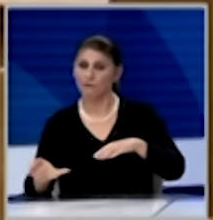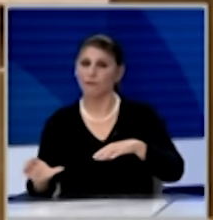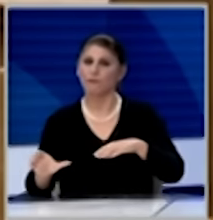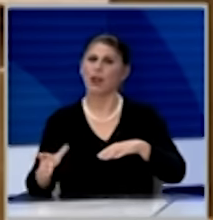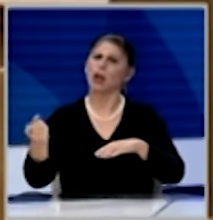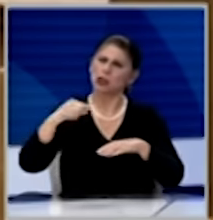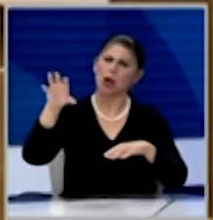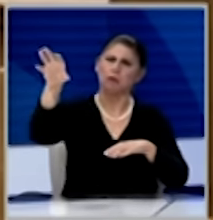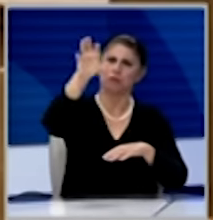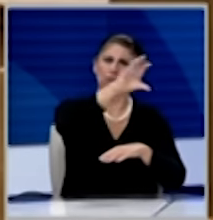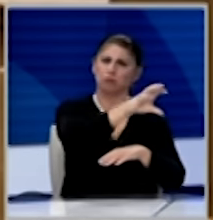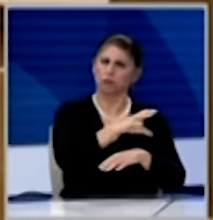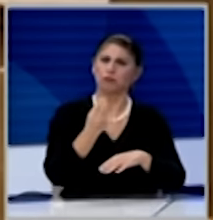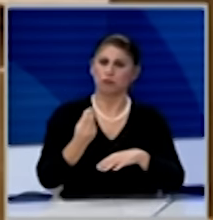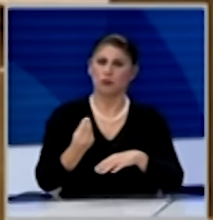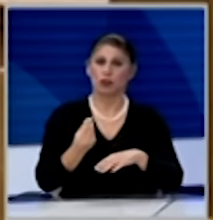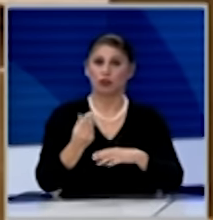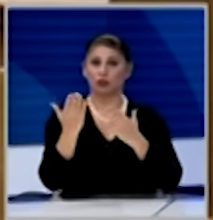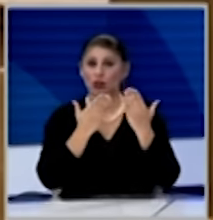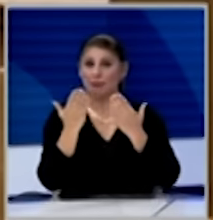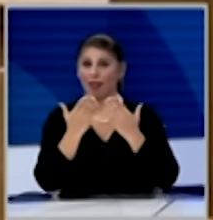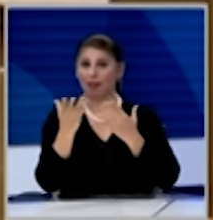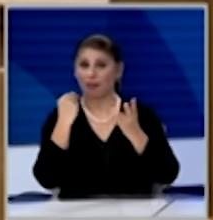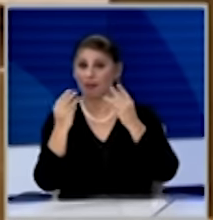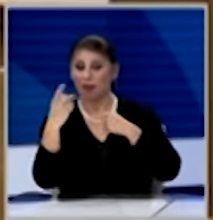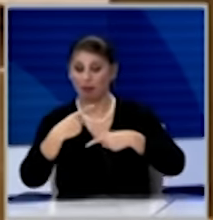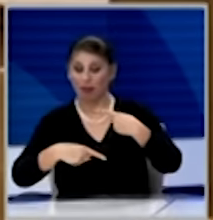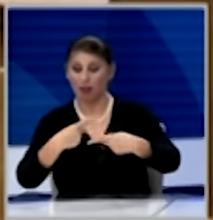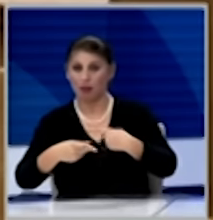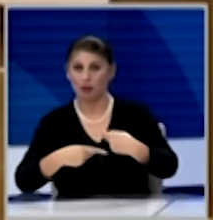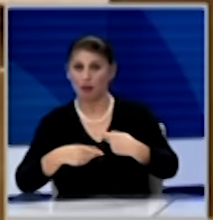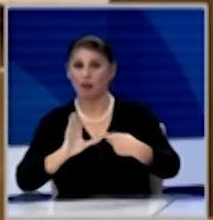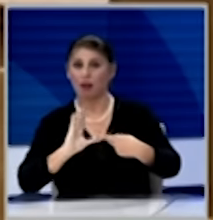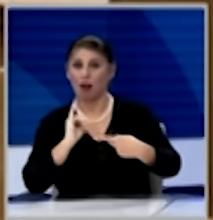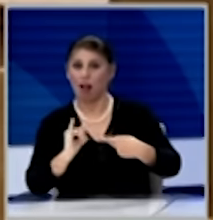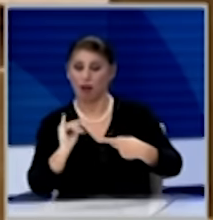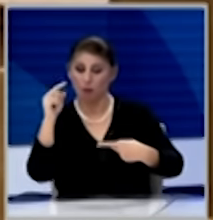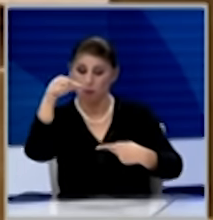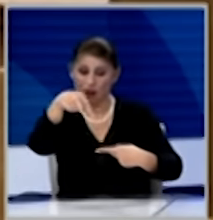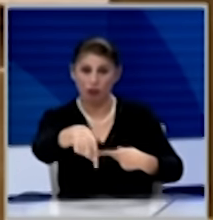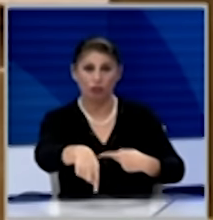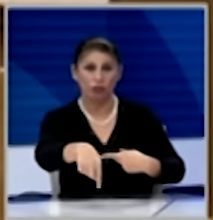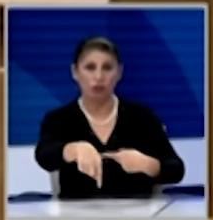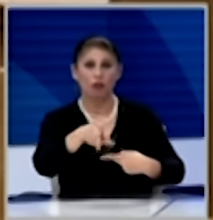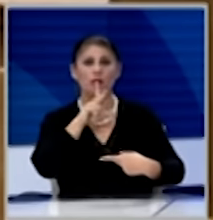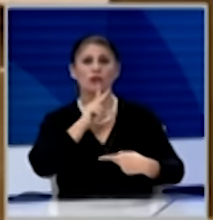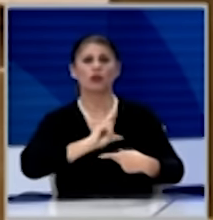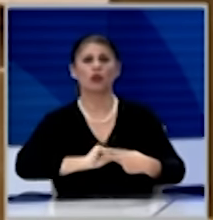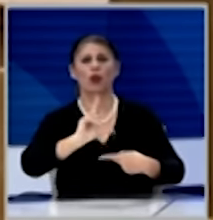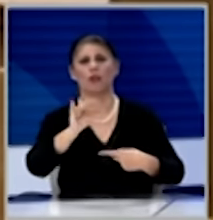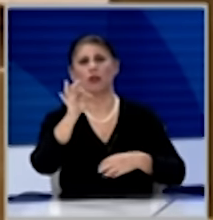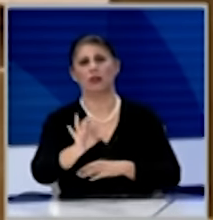στην υπόλοιπη χώρα τόσα μαθήματα πήρατε και όμως βρισκόμαστε πάλι στο ίδιο